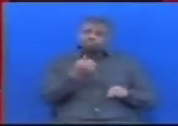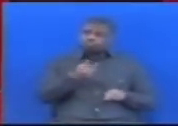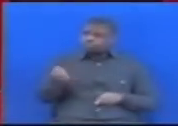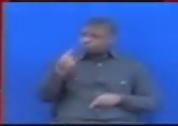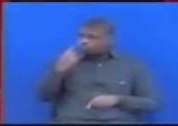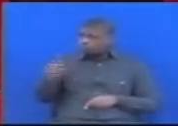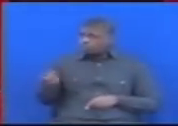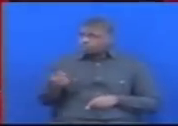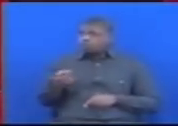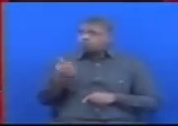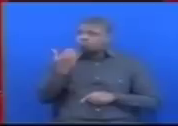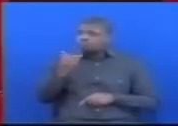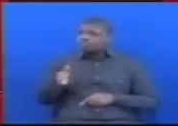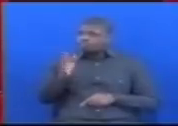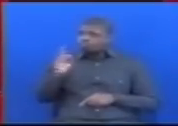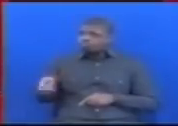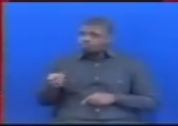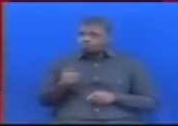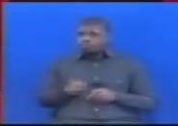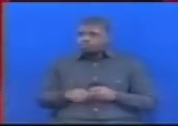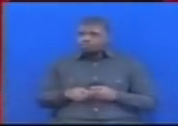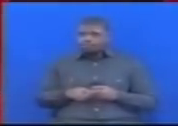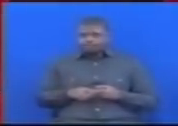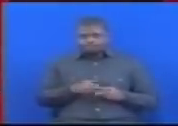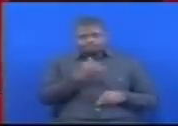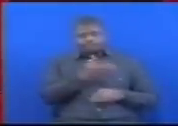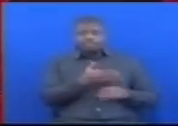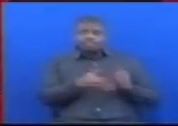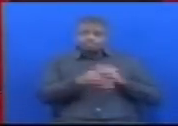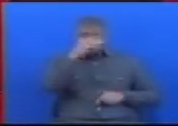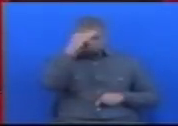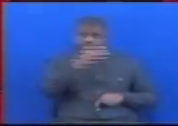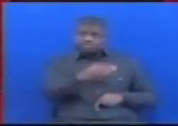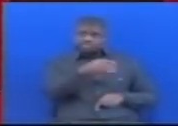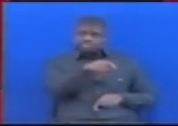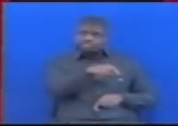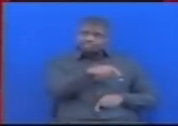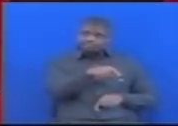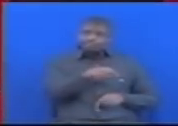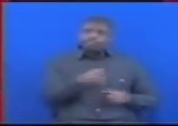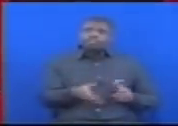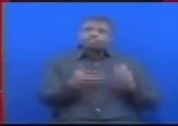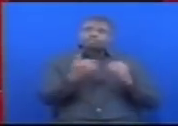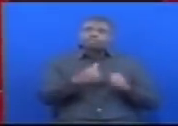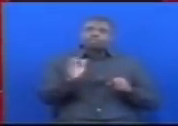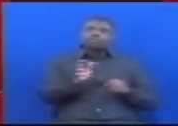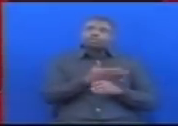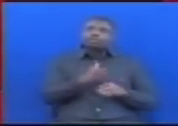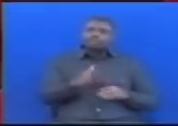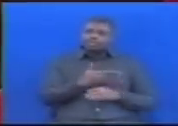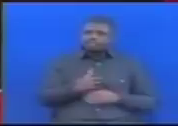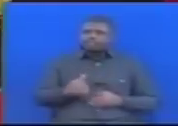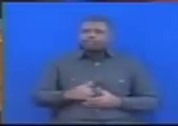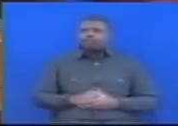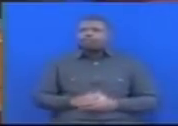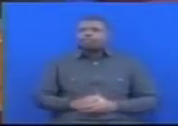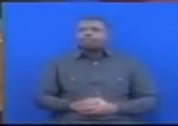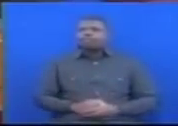mwenyewe ataona kwamba iko haja sasa haya majengo ya askari au nyumba za askari ziweze kukarabatiwa. Asante